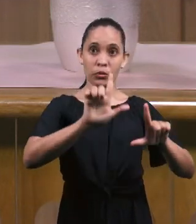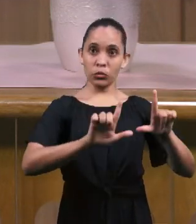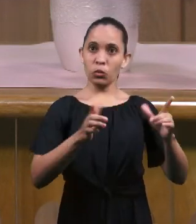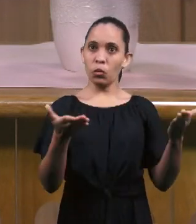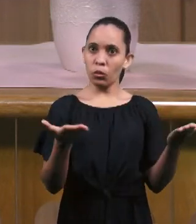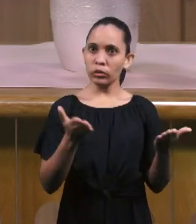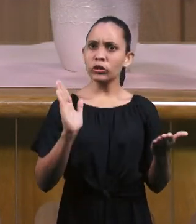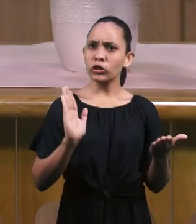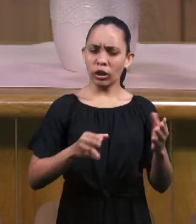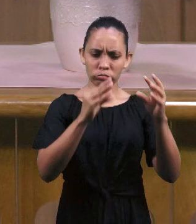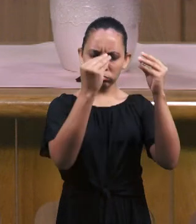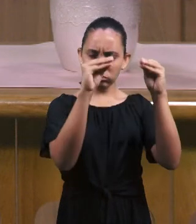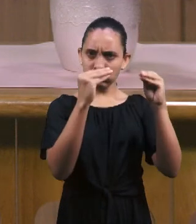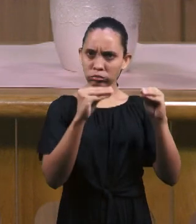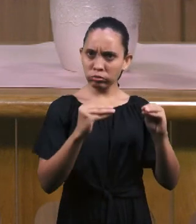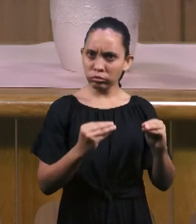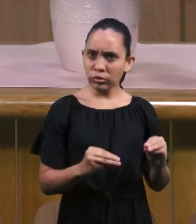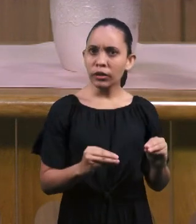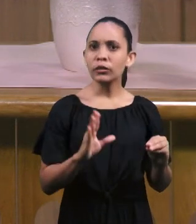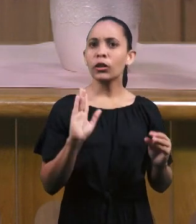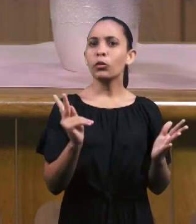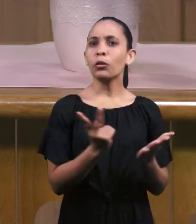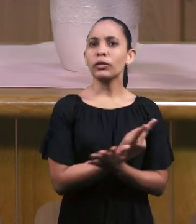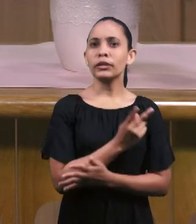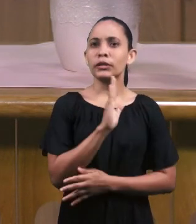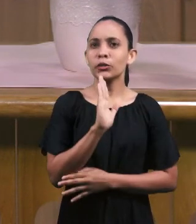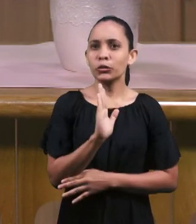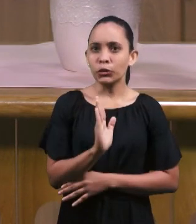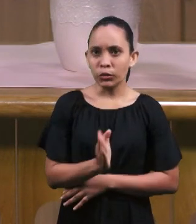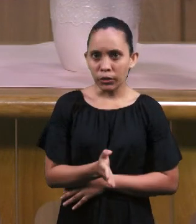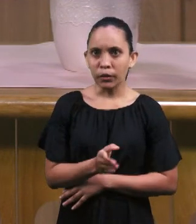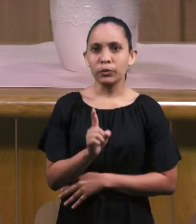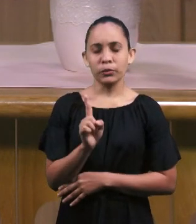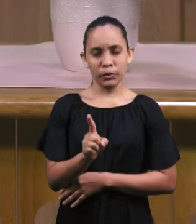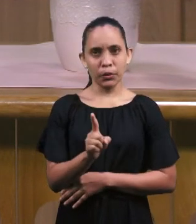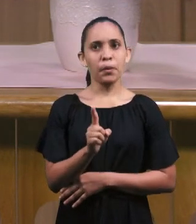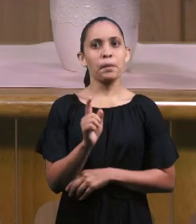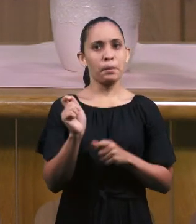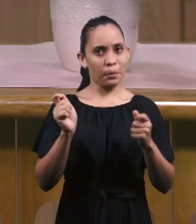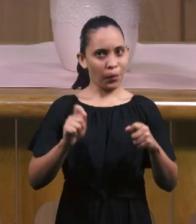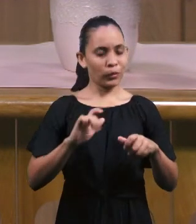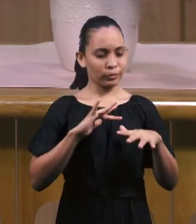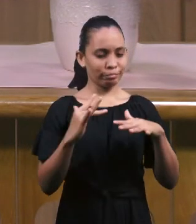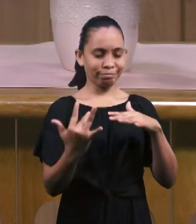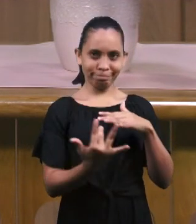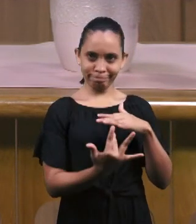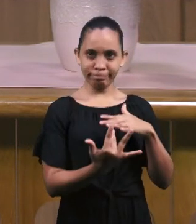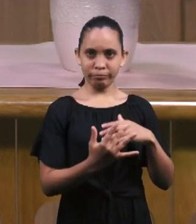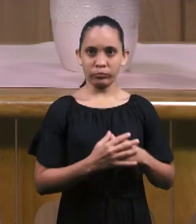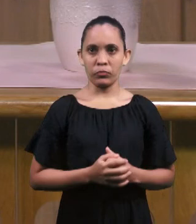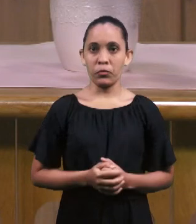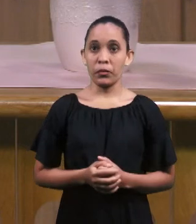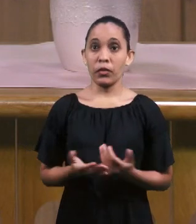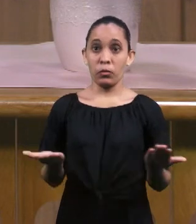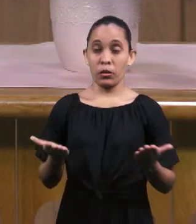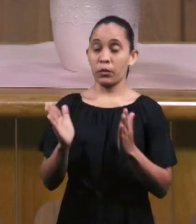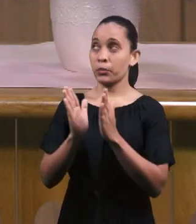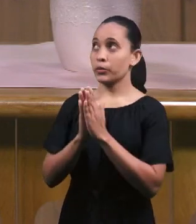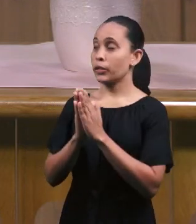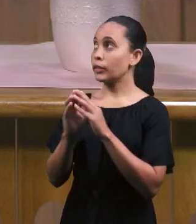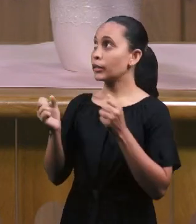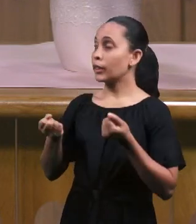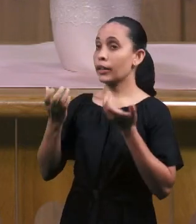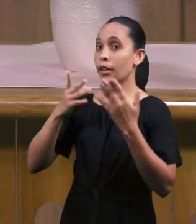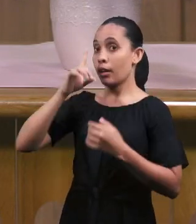programmé pour ce jour. Tout se passe et vous pouvez nous accompagner le long de cette journée. Nous allons prier maintenant